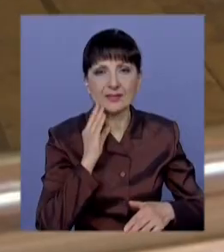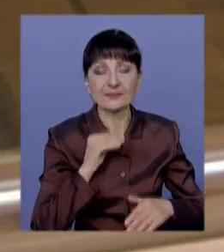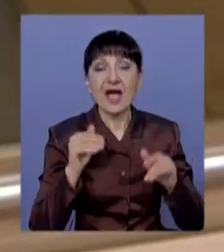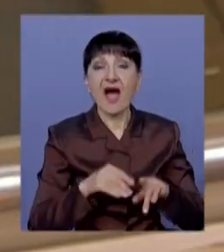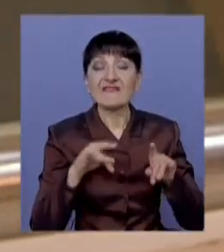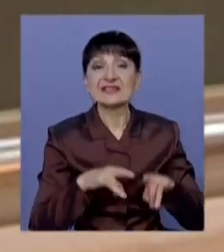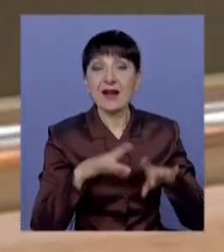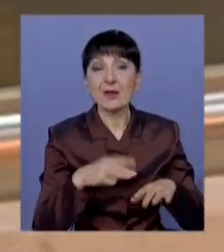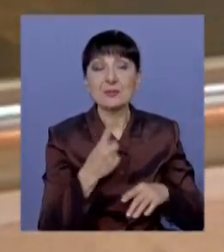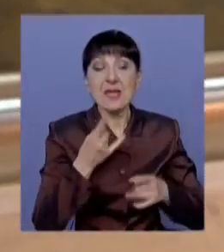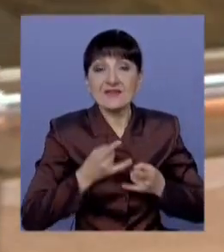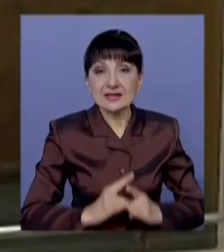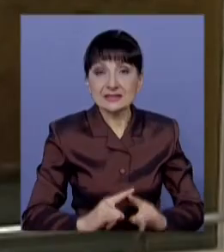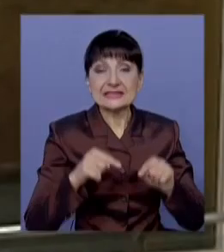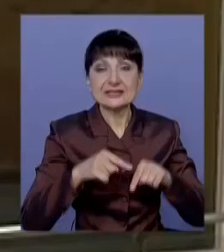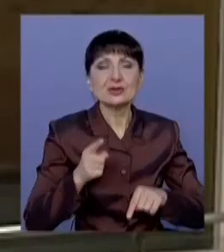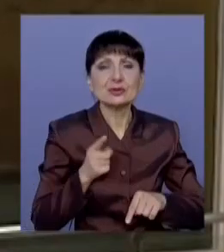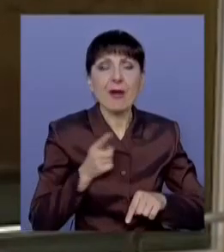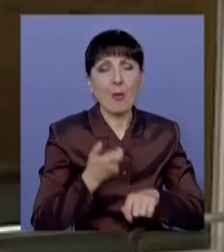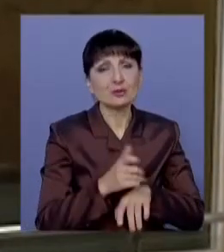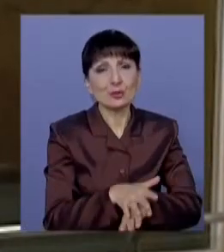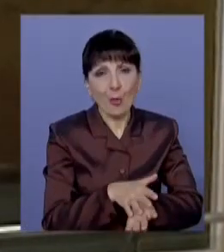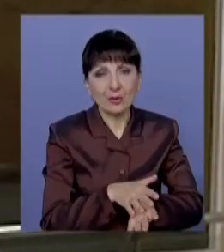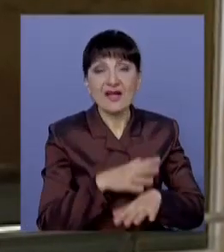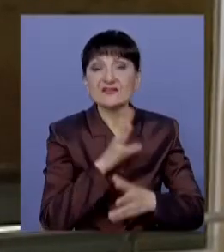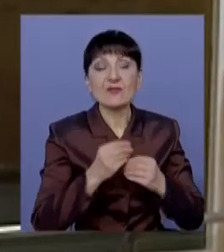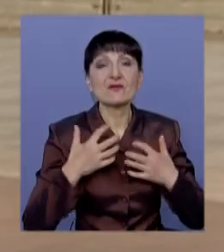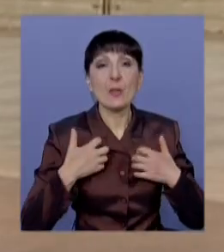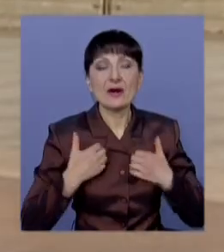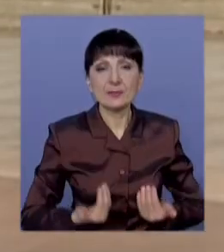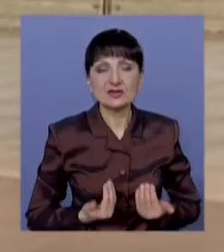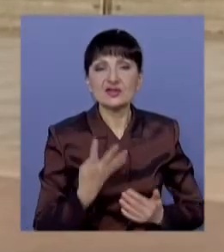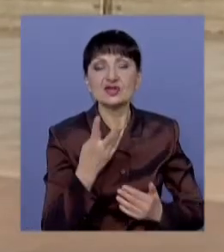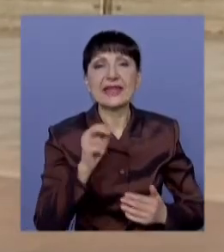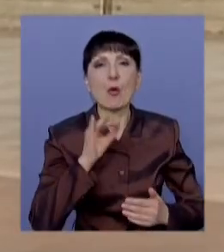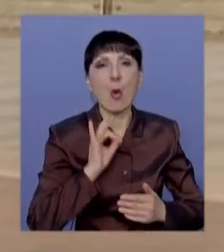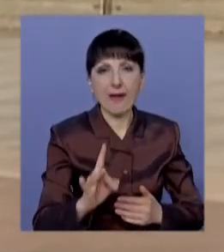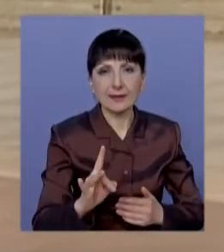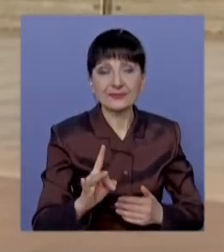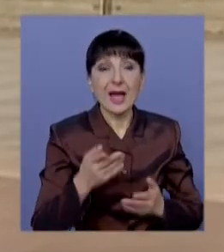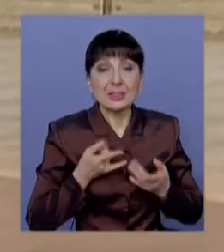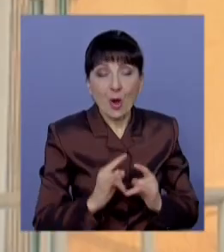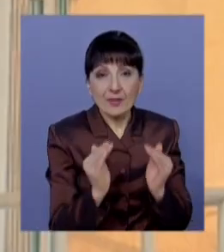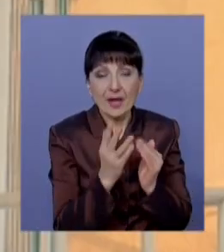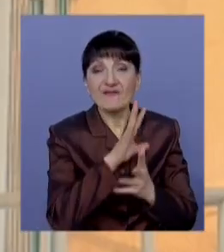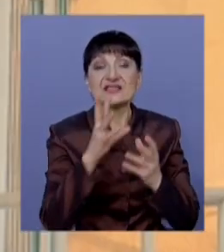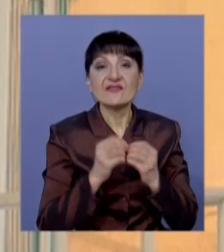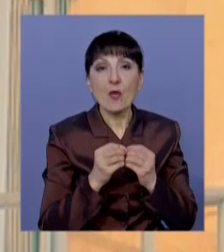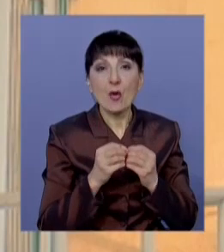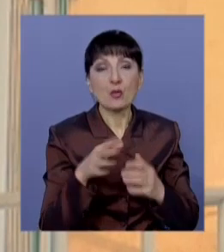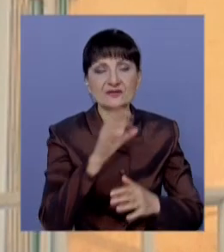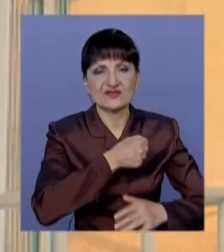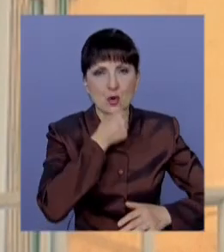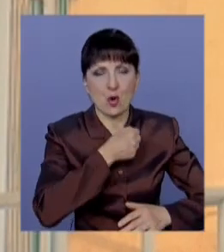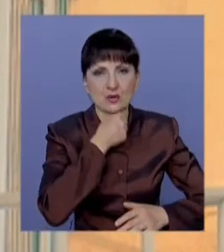ее первый приплод. Здесь его ждали с нетерпением. Всего в зоопарке проживает 4 ягуара. Кроме новорожденной, все особи очень взрослые